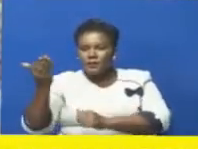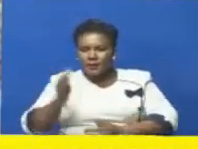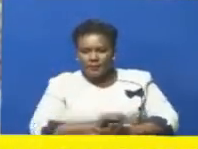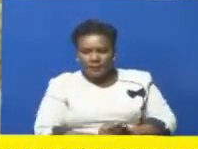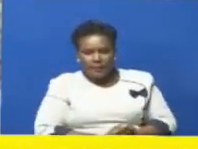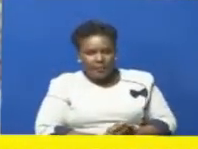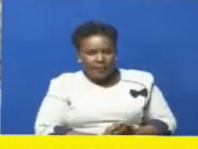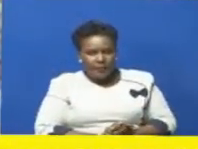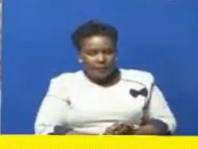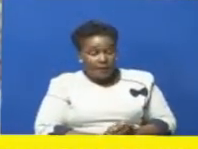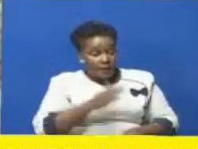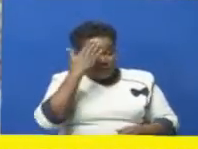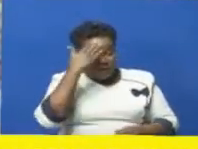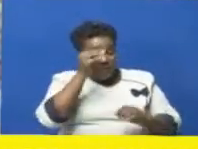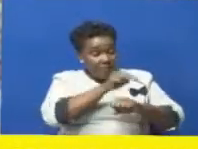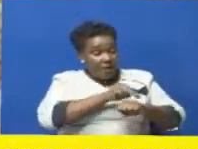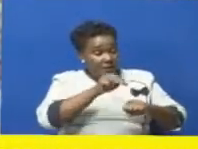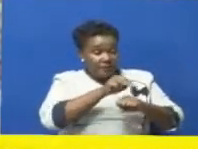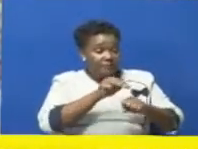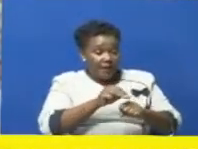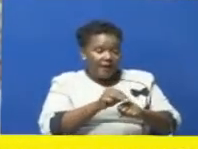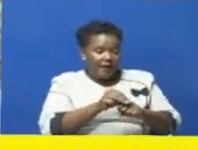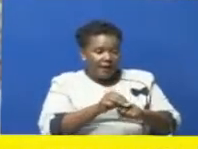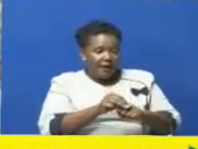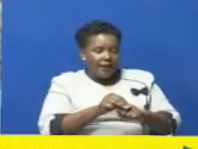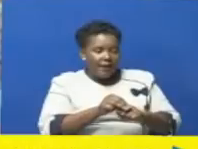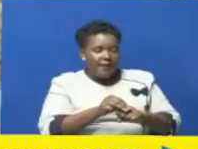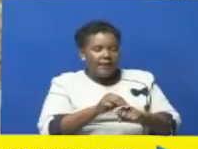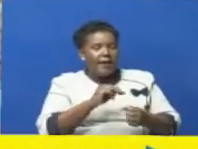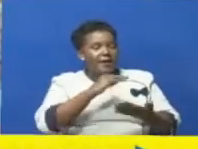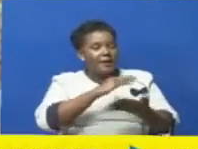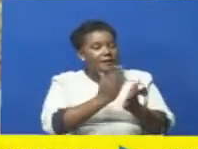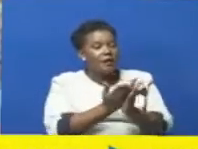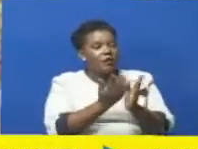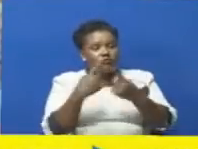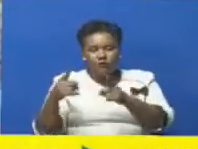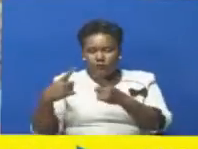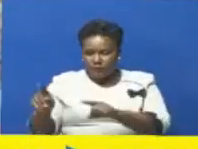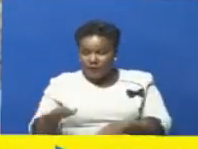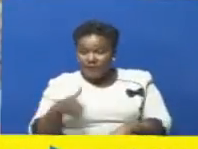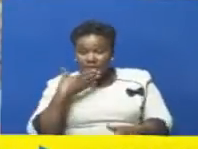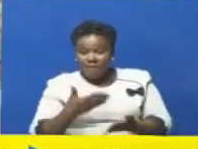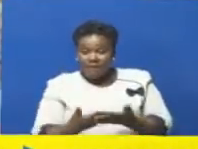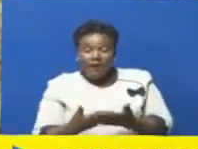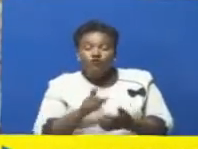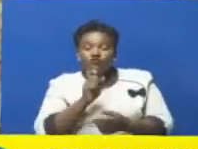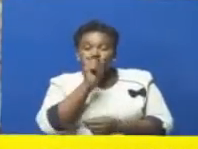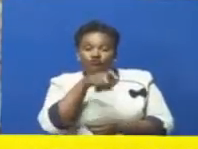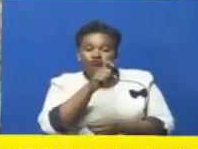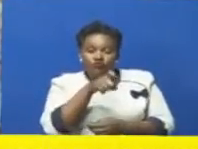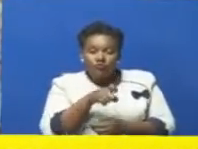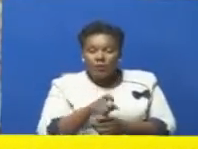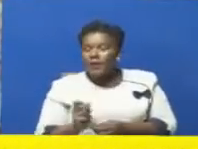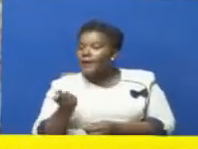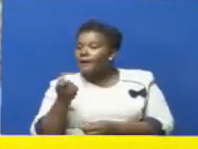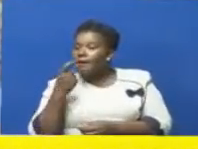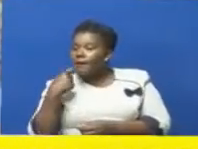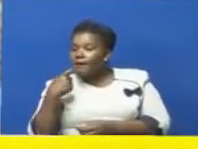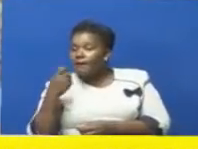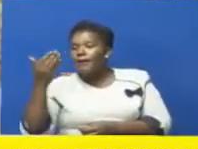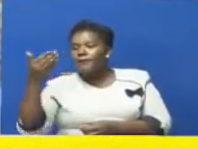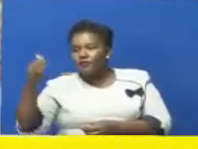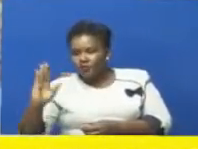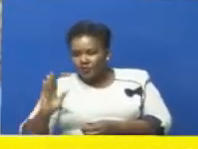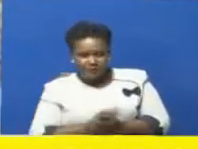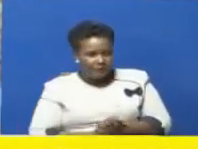tuna vitengo kufuatana na uhalisia. Kwa kitengo cha kuku na karanga za maganda wapo nje. Vile vile kuna